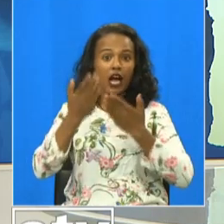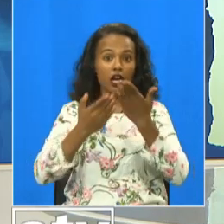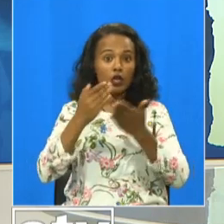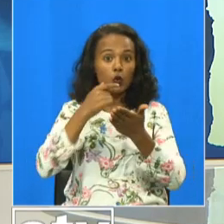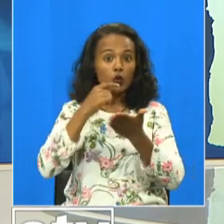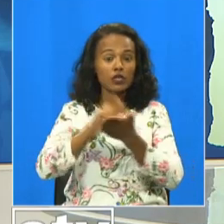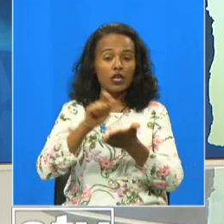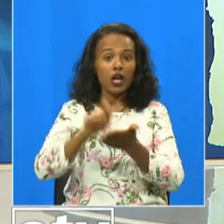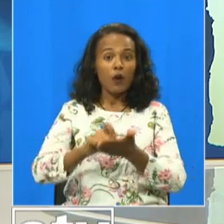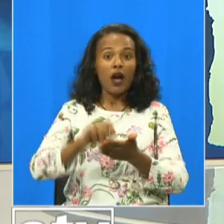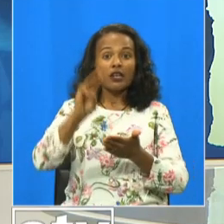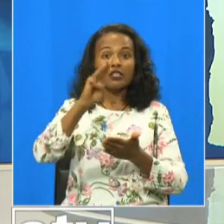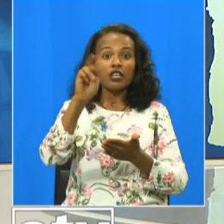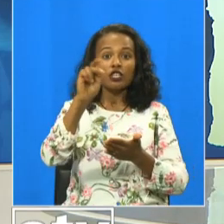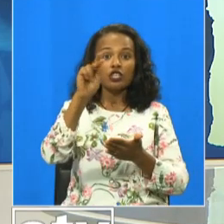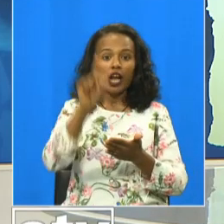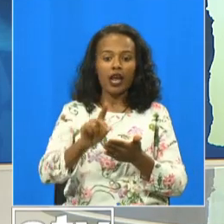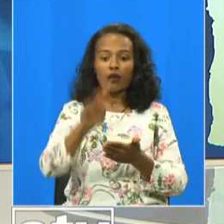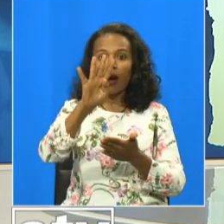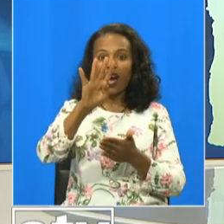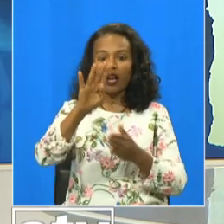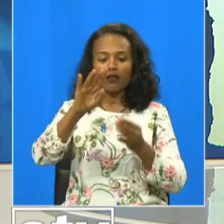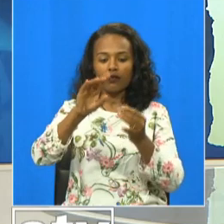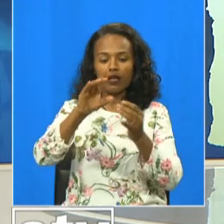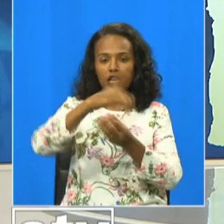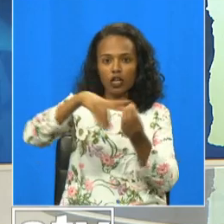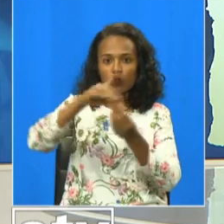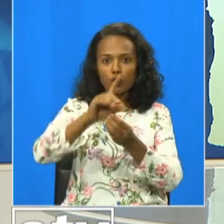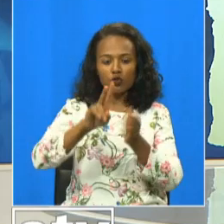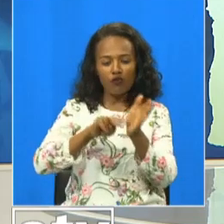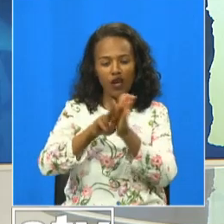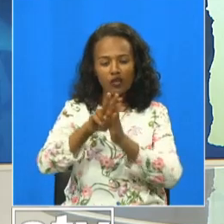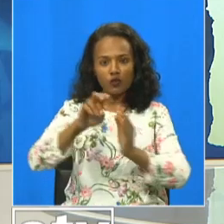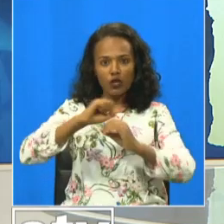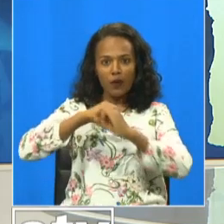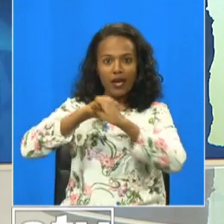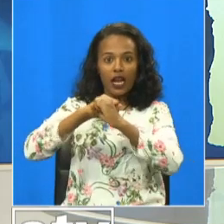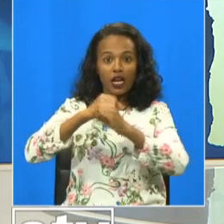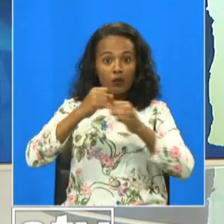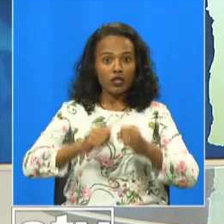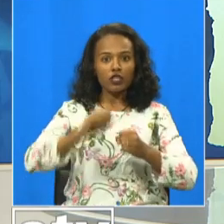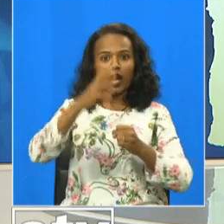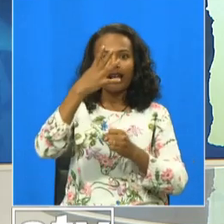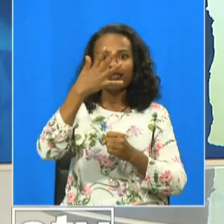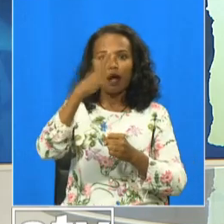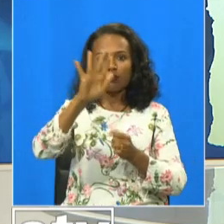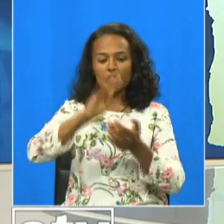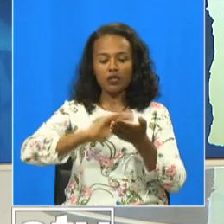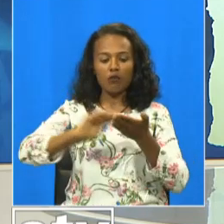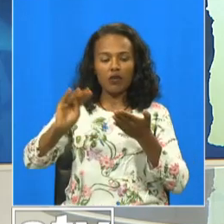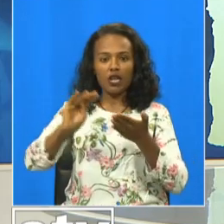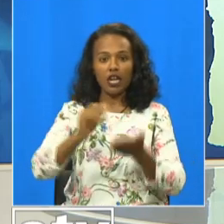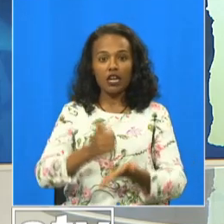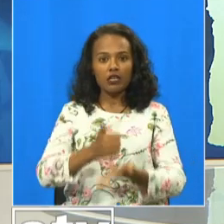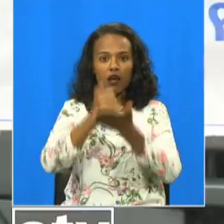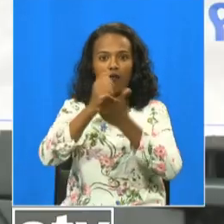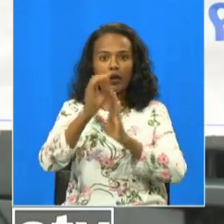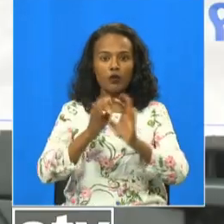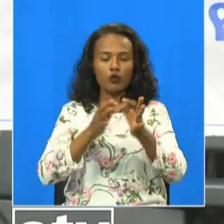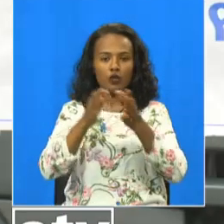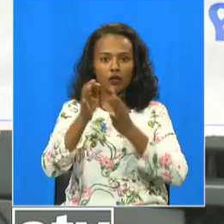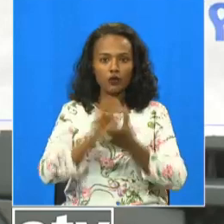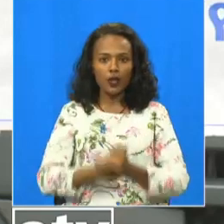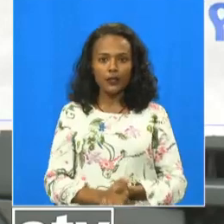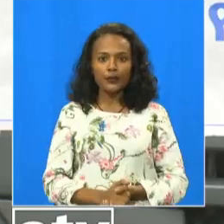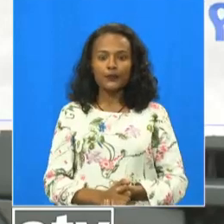ሰንሻይን ፊላንትሮፒ ፋውንዴሽን በአራት ክልሎች ቫይረሱን ለመከላከል የሚያስችል የ15 ሚሊዮን ብር የቁሳቁስ ድጋፍ ማድረጉ ተገልጿል።